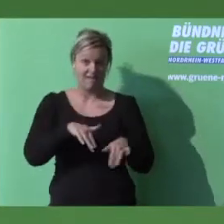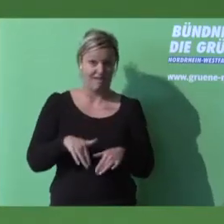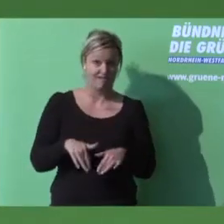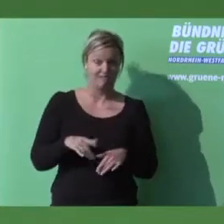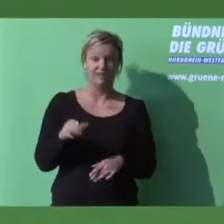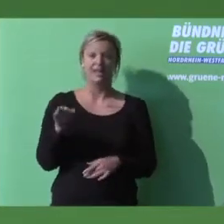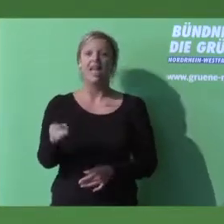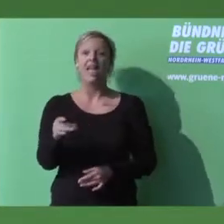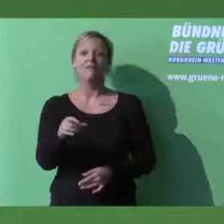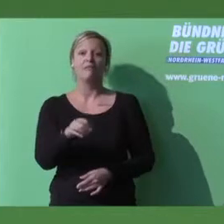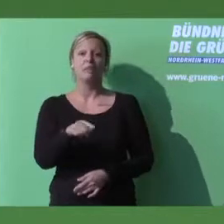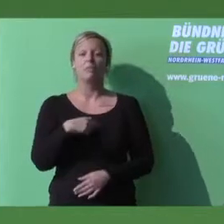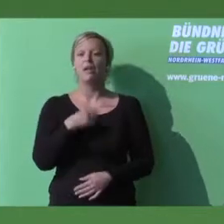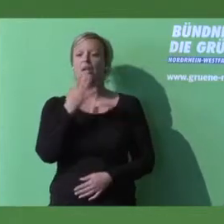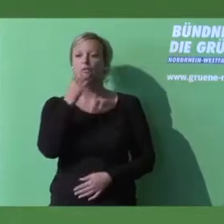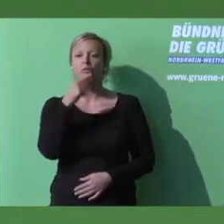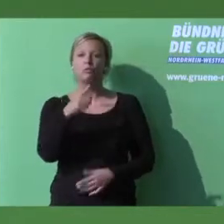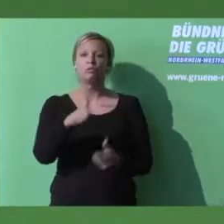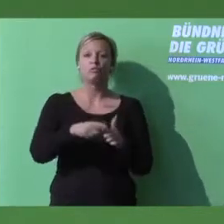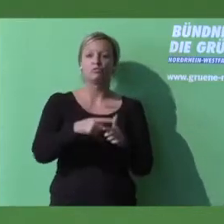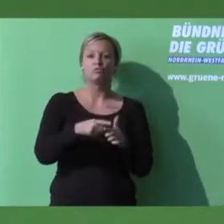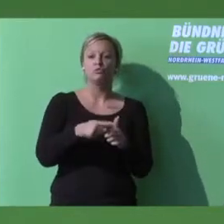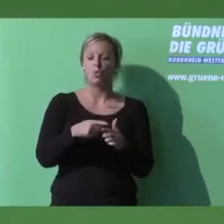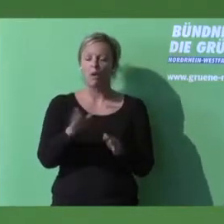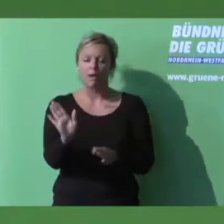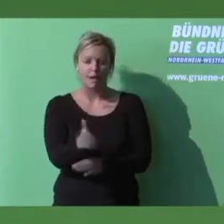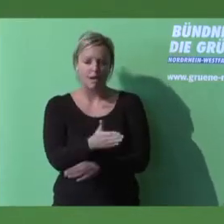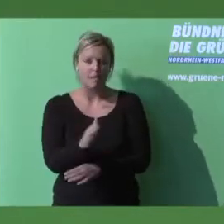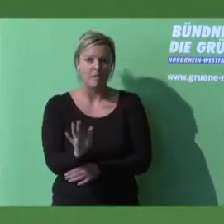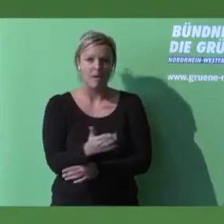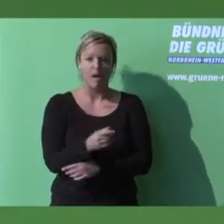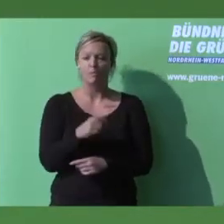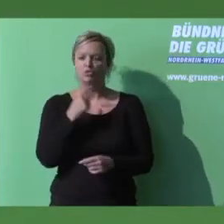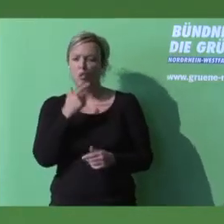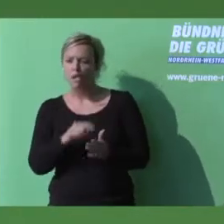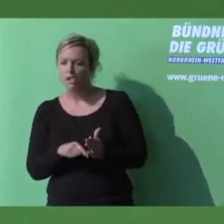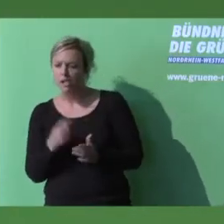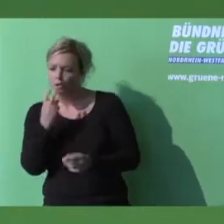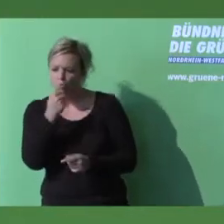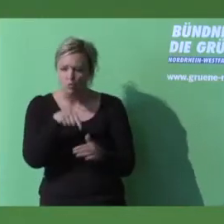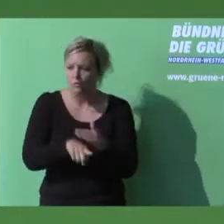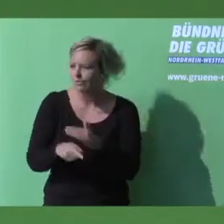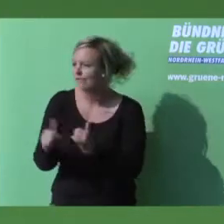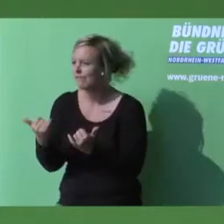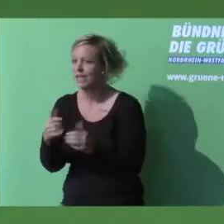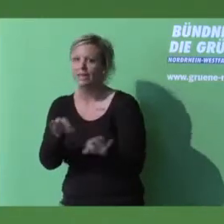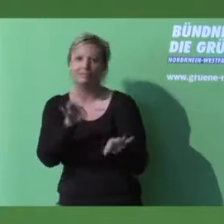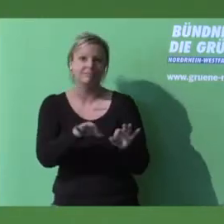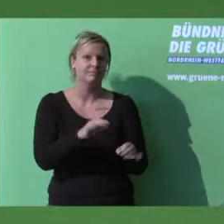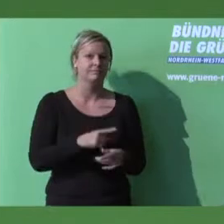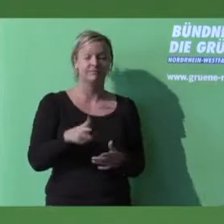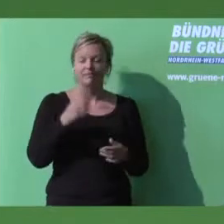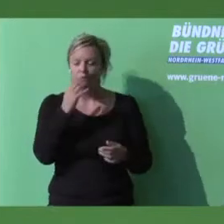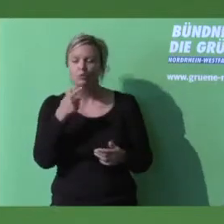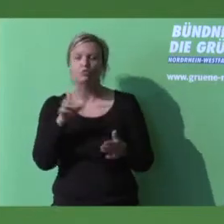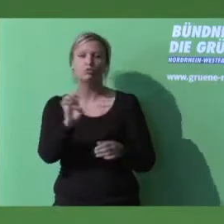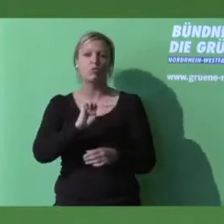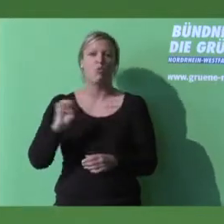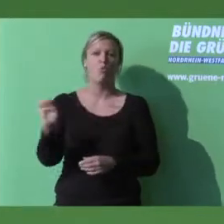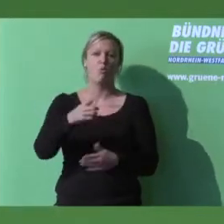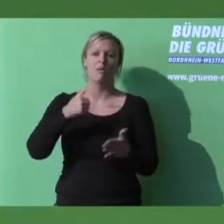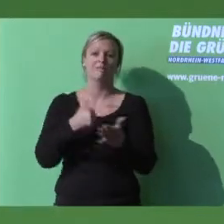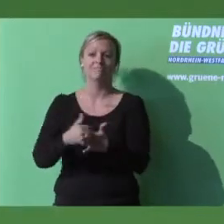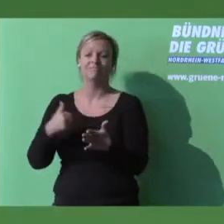will anstatt Steuervermeidung und Steuertrickserei in Europa endlich zu bekämpfen, Deutschland